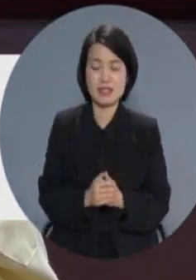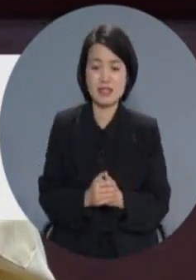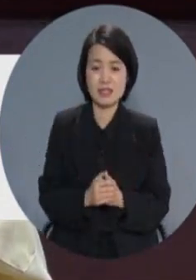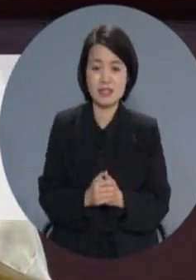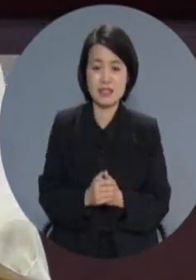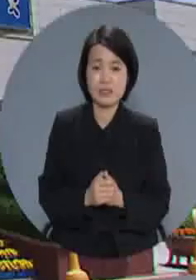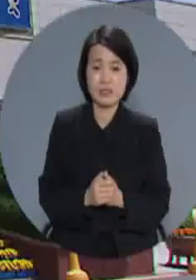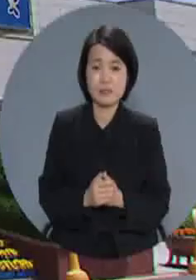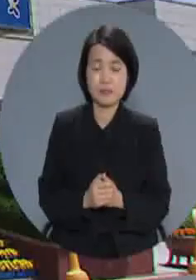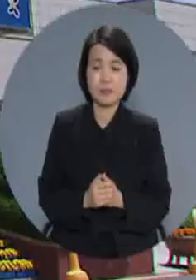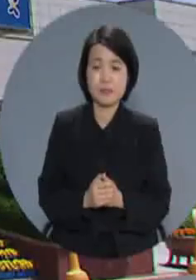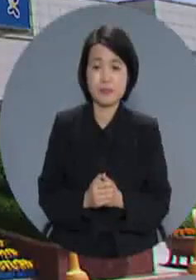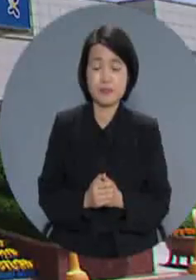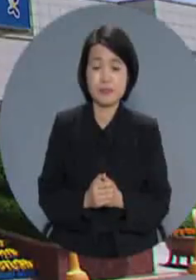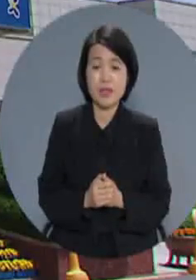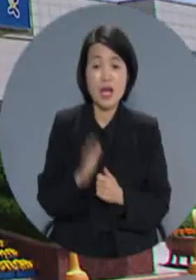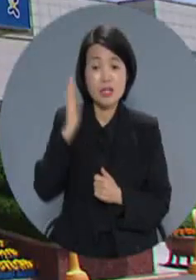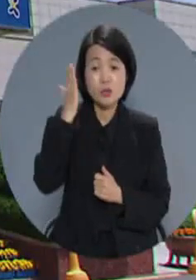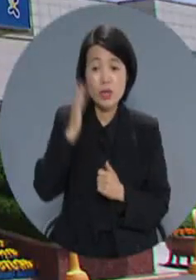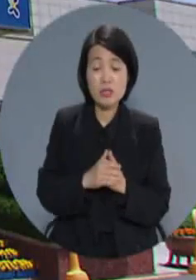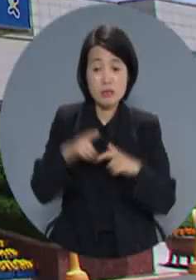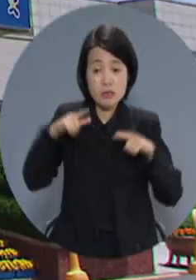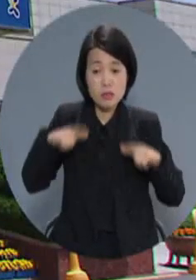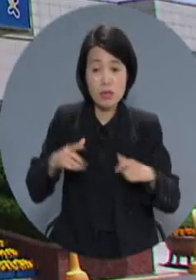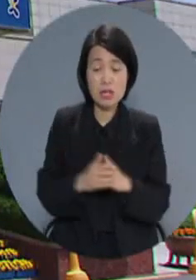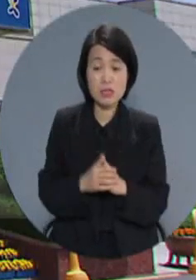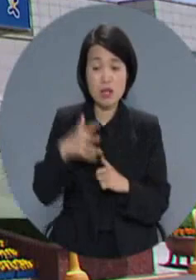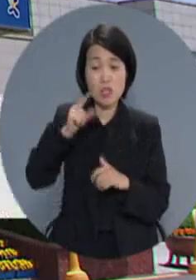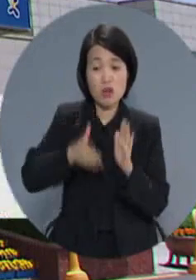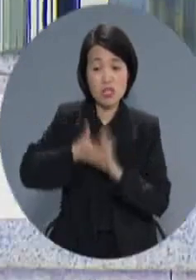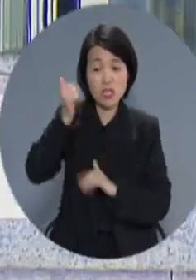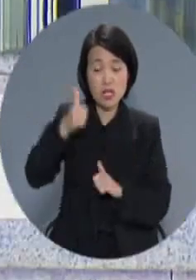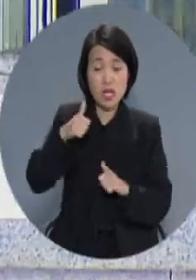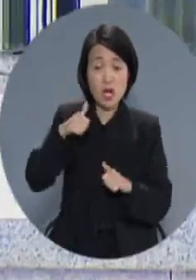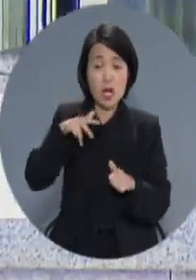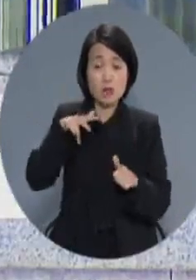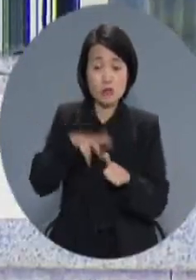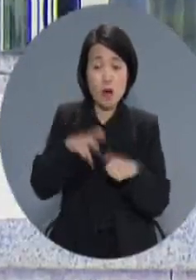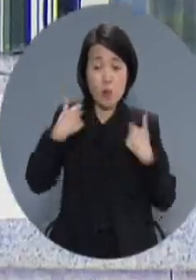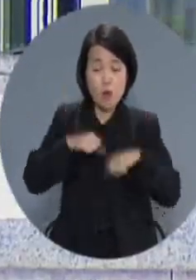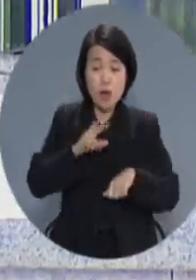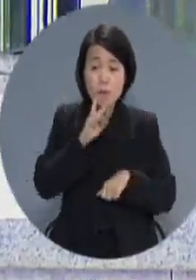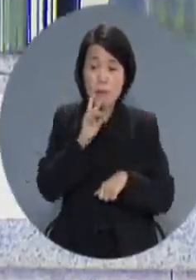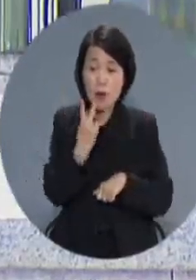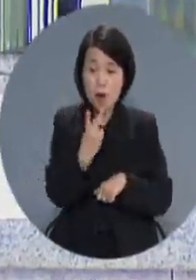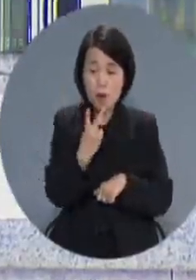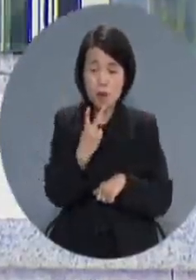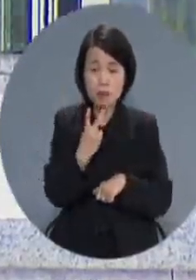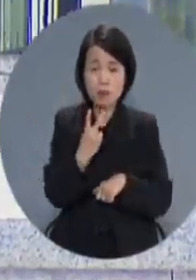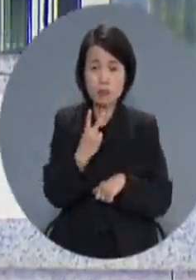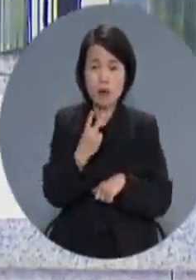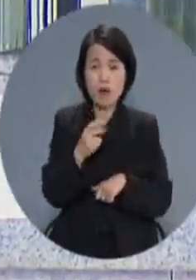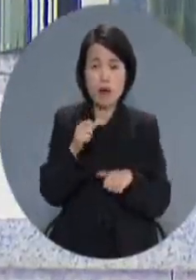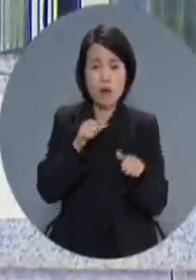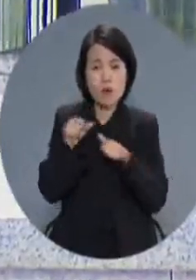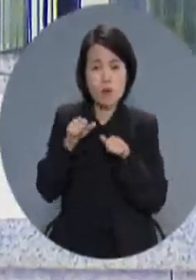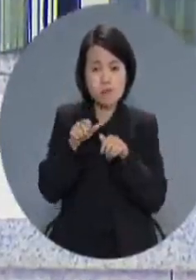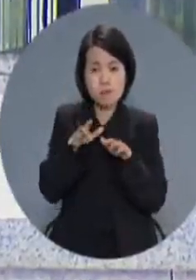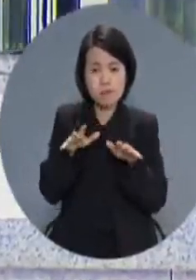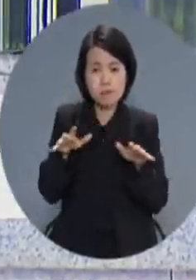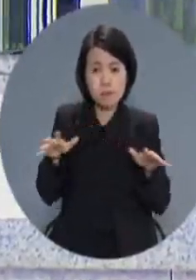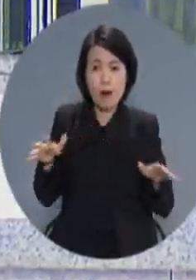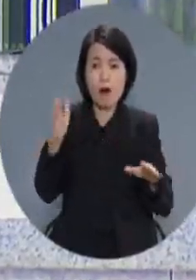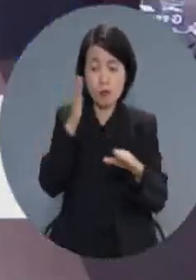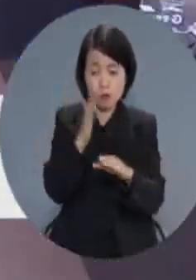때문이기도 합니다. 하지만 최근 지역에서는 정 시장이 출마 포기 선언을 번복할 가능성에 대한 루머가 무성하게